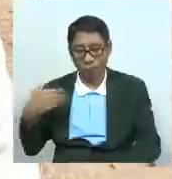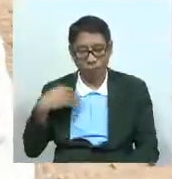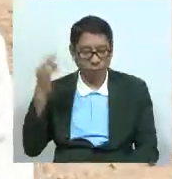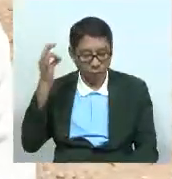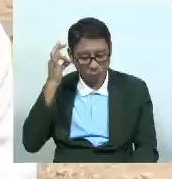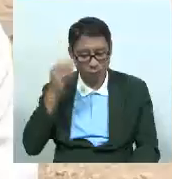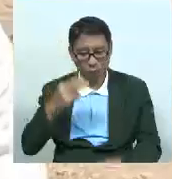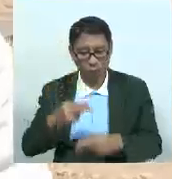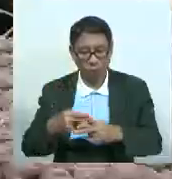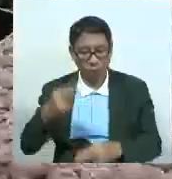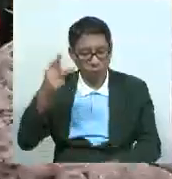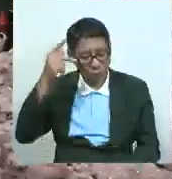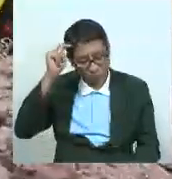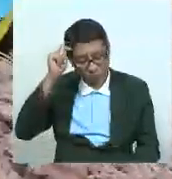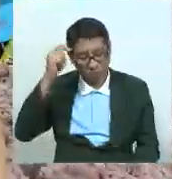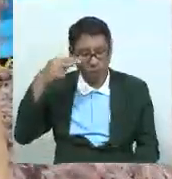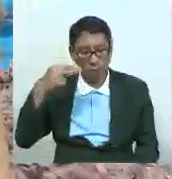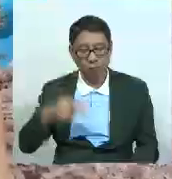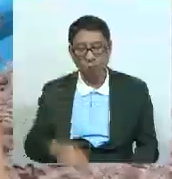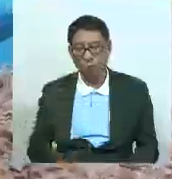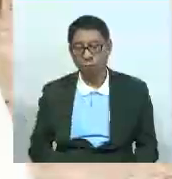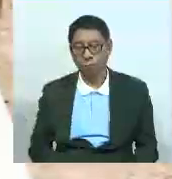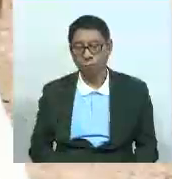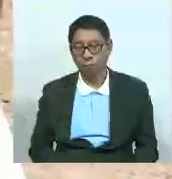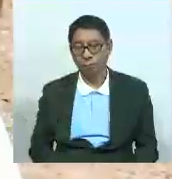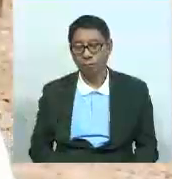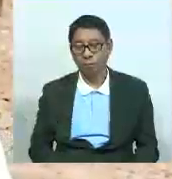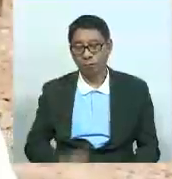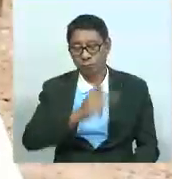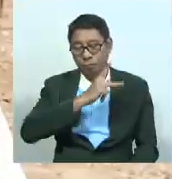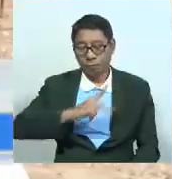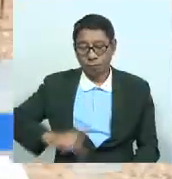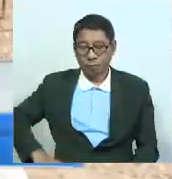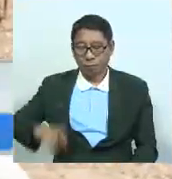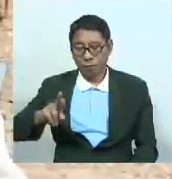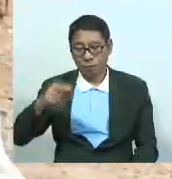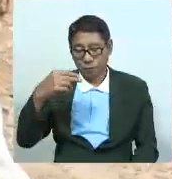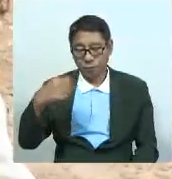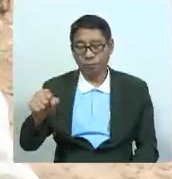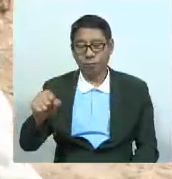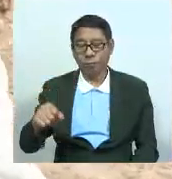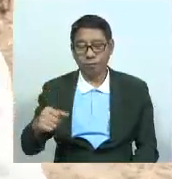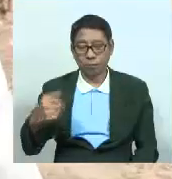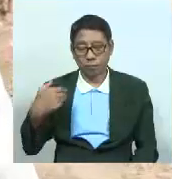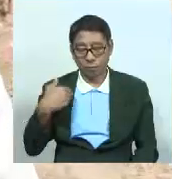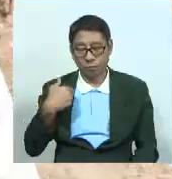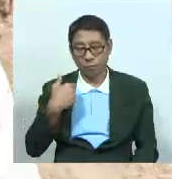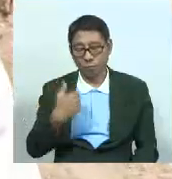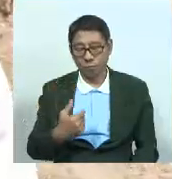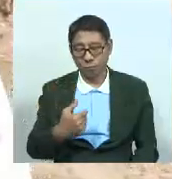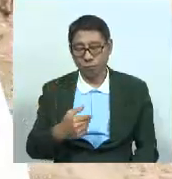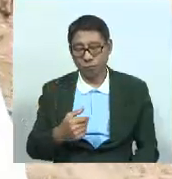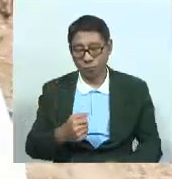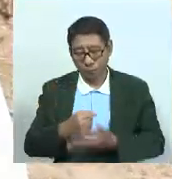ฟังเสียงคุณหนูลาบคงทองครับ พระเจ้าอยู่หัวเกย์ครับแบบราชท